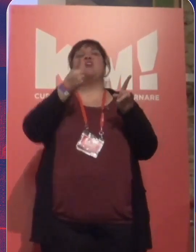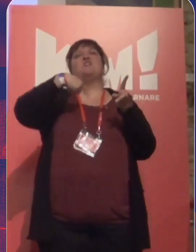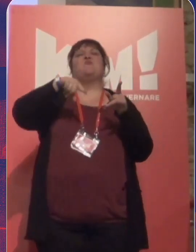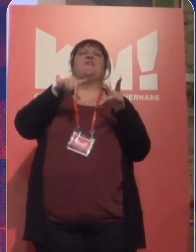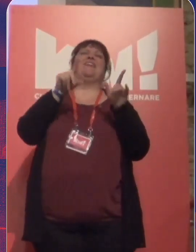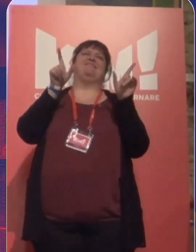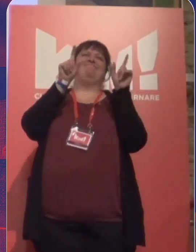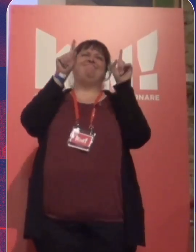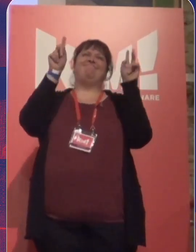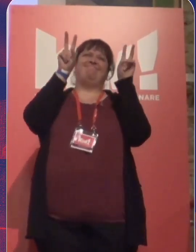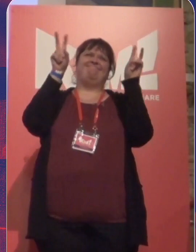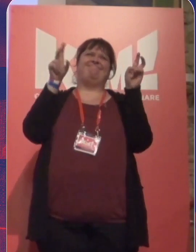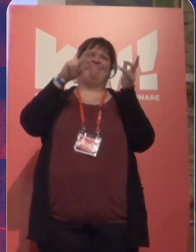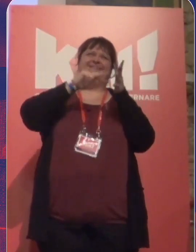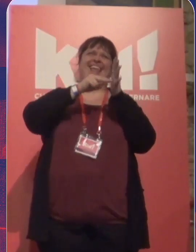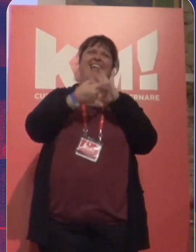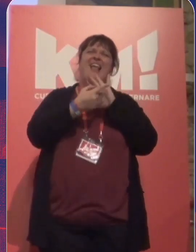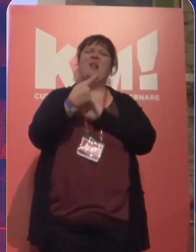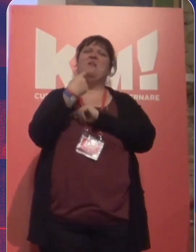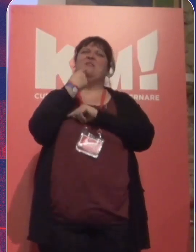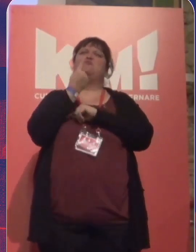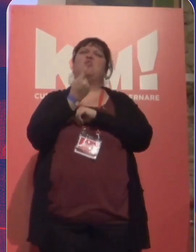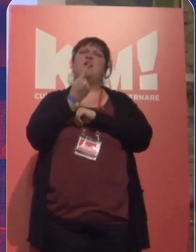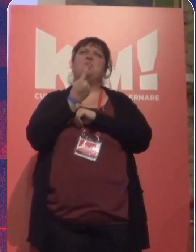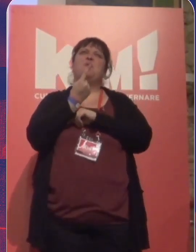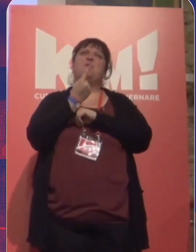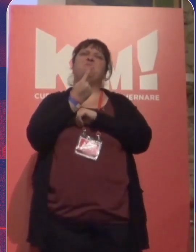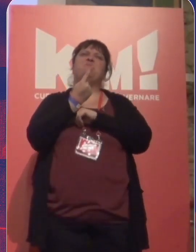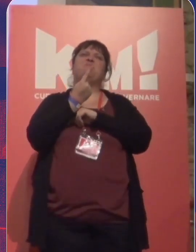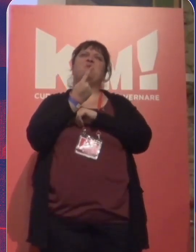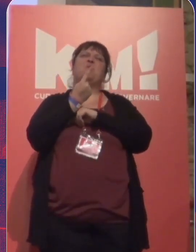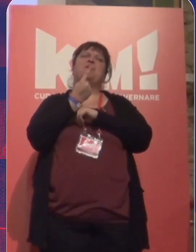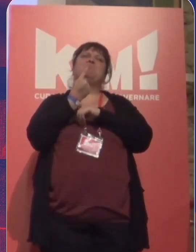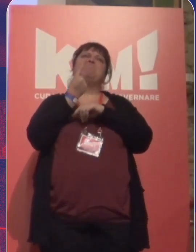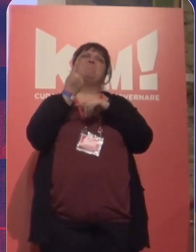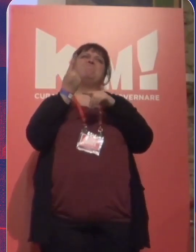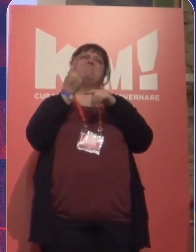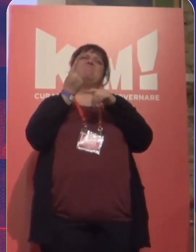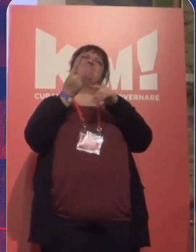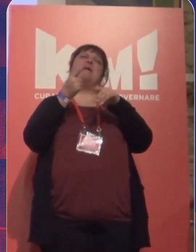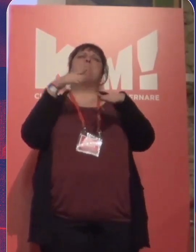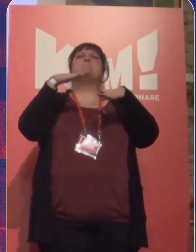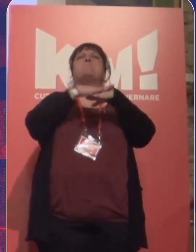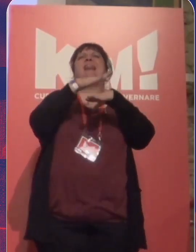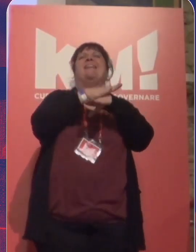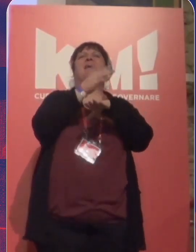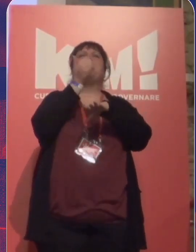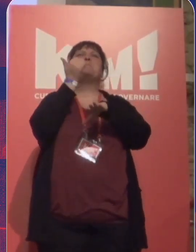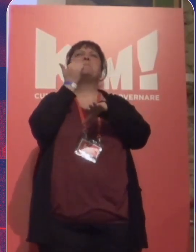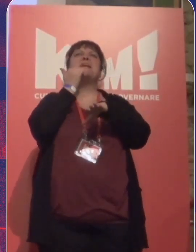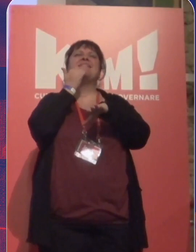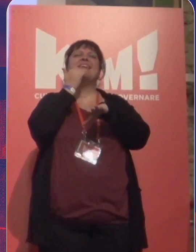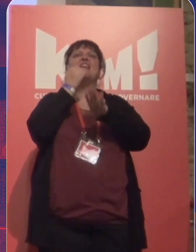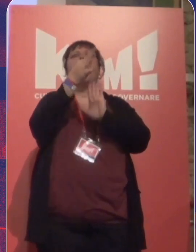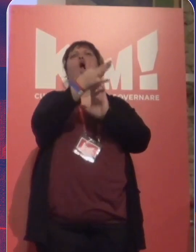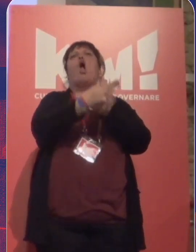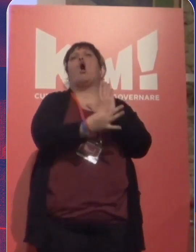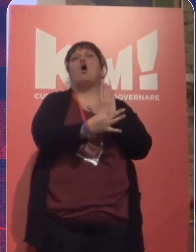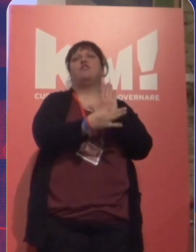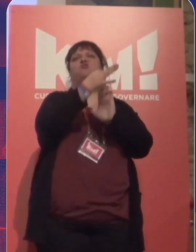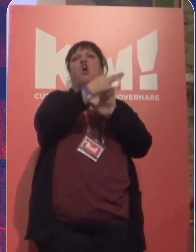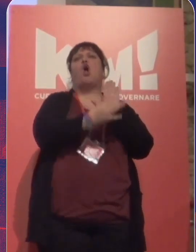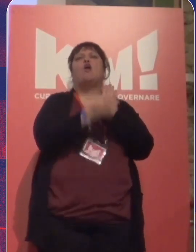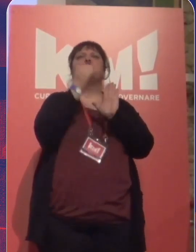da introdurre il codice materno se il codice materno e quel codice che rende